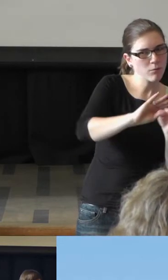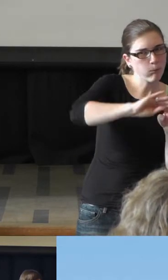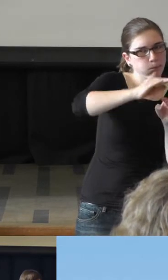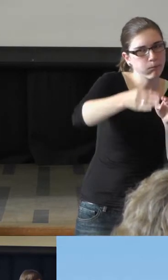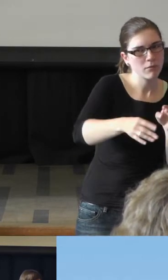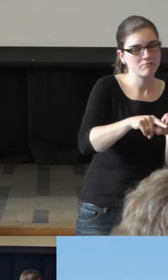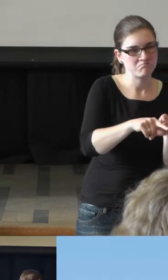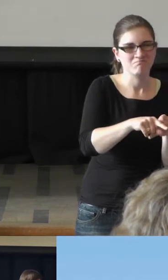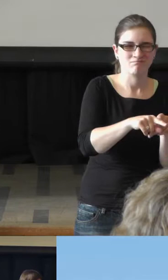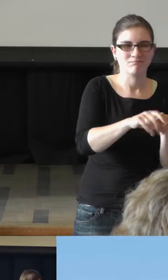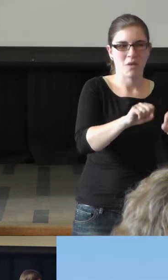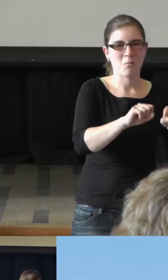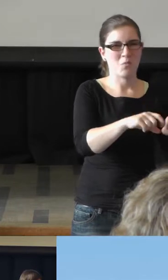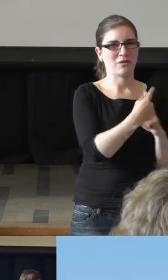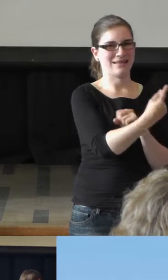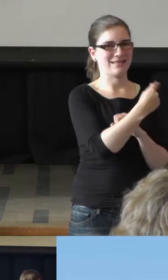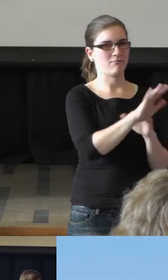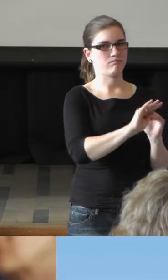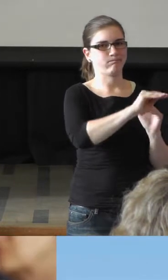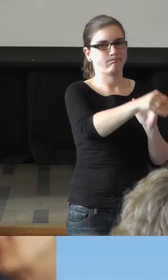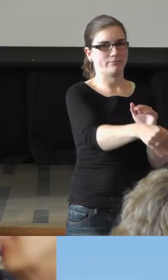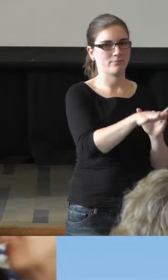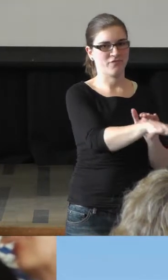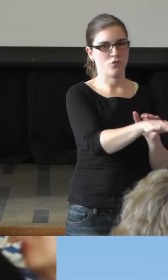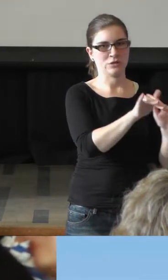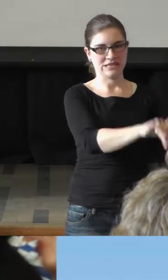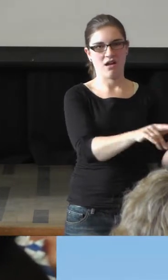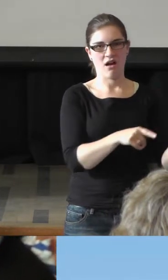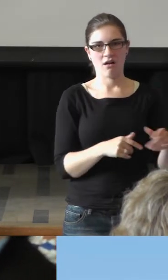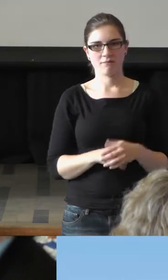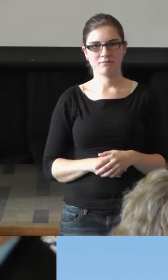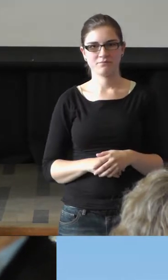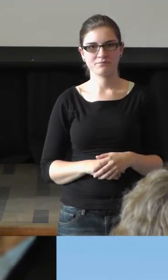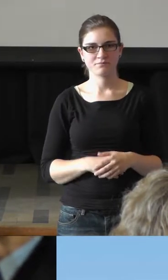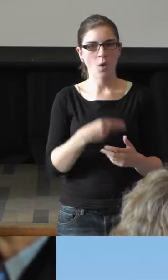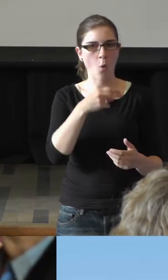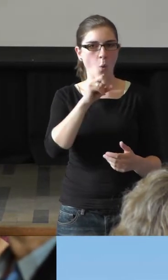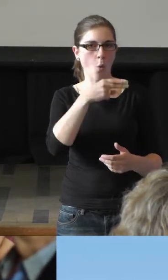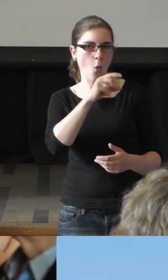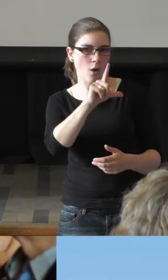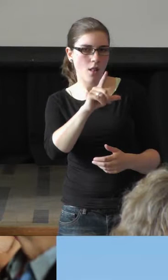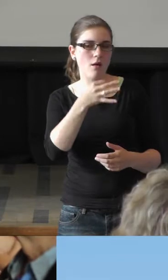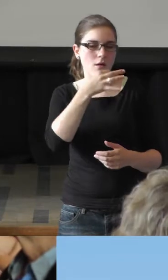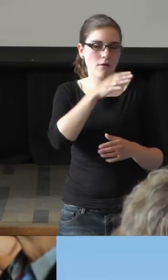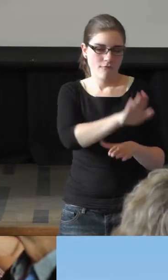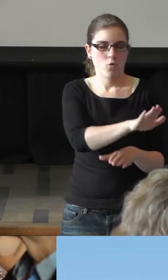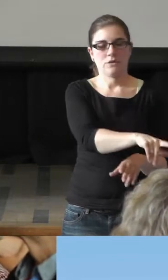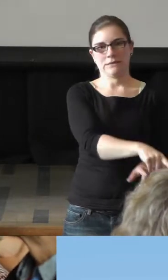könnte väterlicherseits kommen, weil ich weiß, dass ich so ein, wie nennt man das, Senkfuß, Hohlfuß? Hohlfuß.